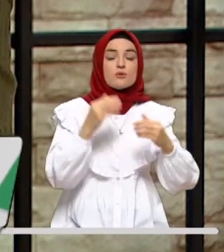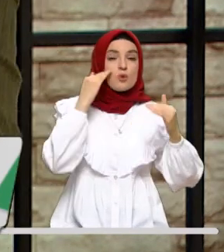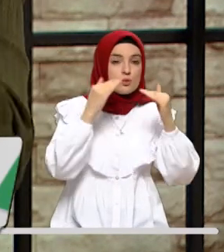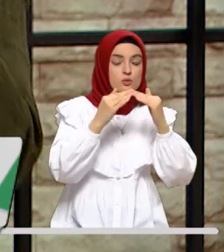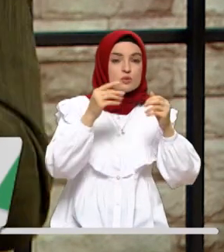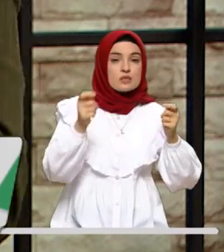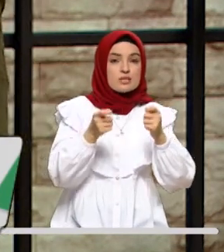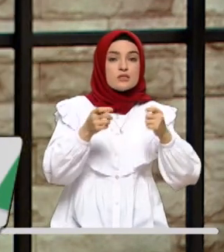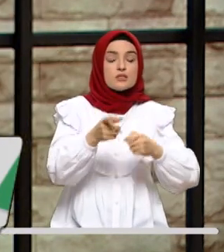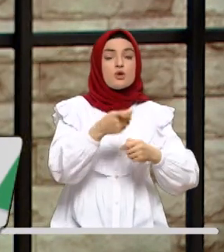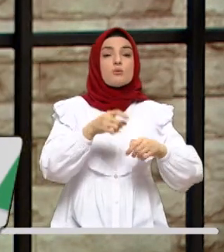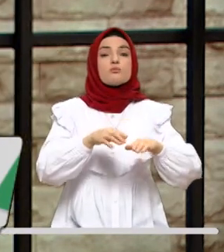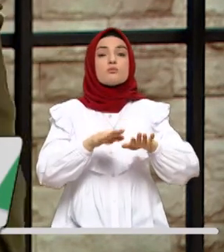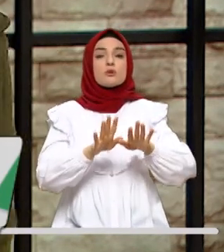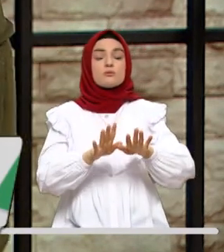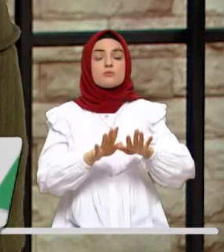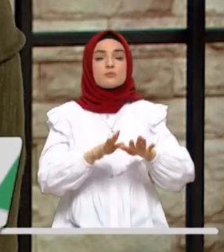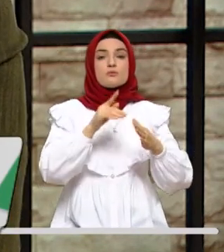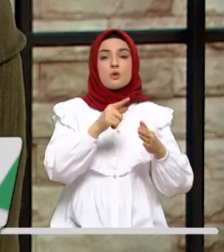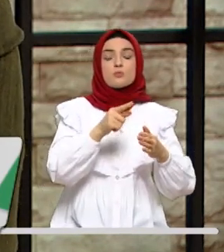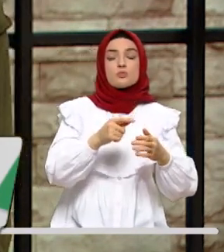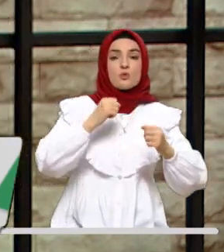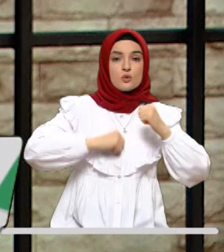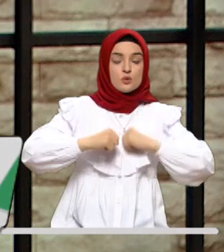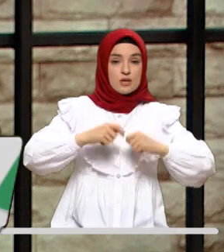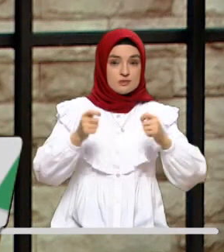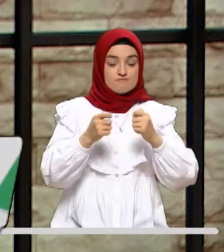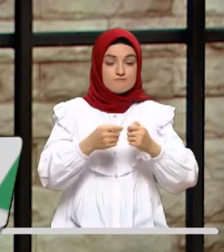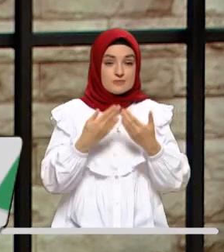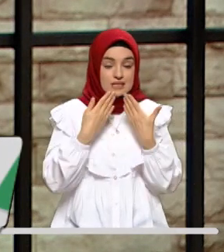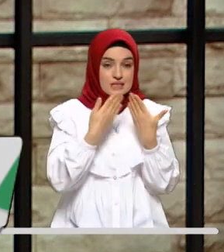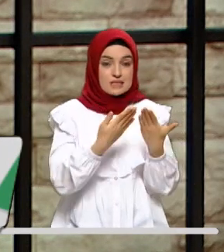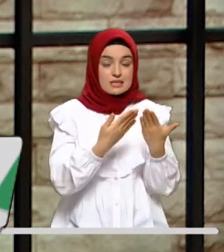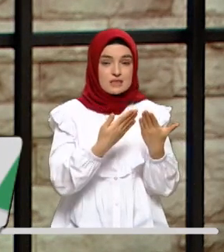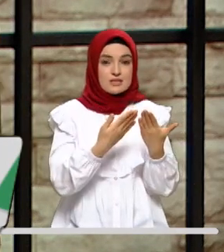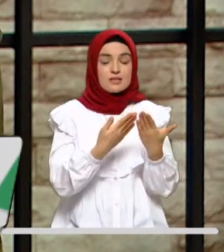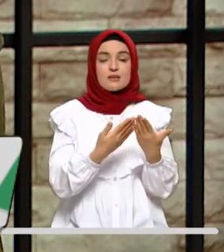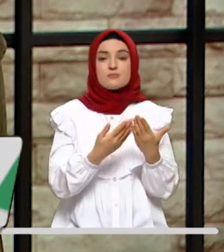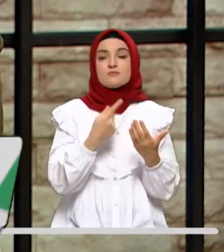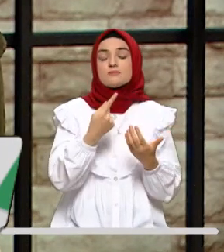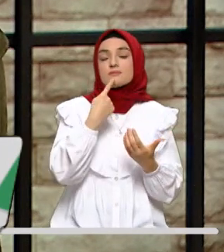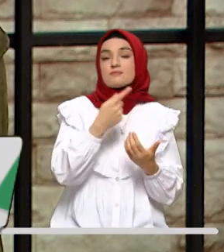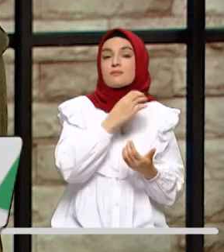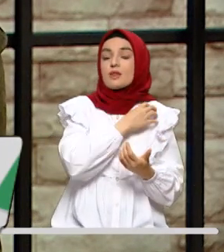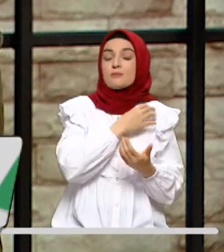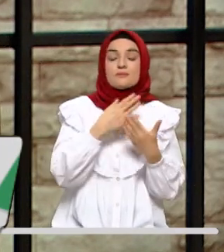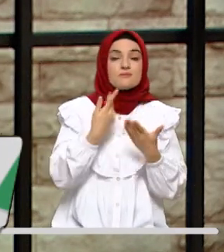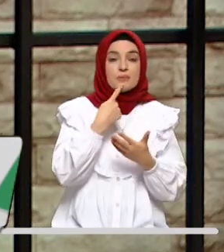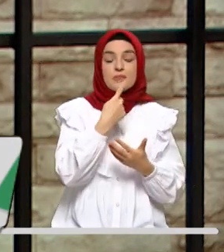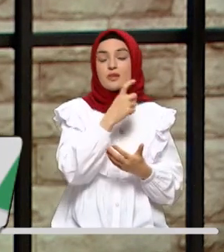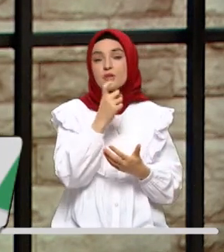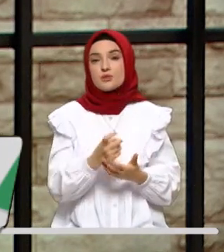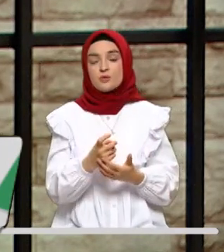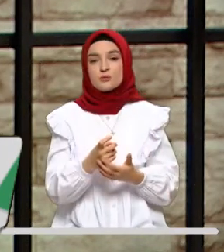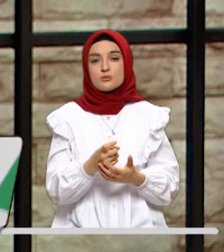tekrar 4 ay evvel düşündüğü üniversite işini teklif edince ne diyor Mehmet Akif biliyor musunuz? Paşam ne diyorsun? Ne